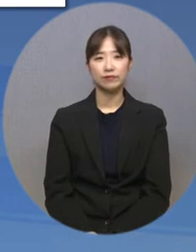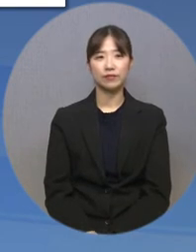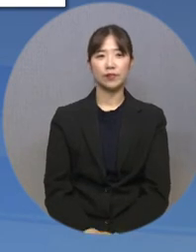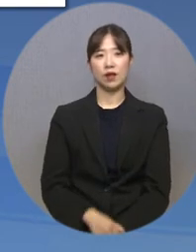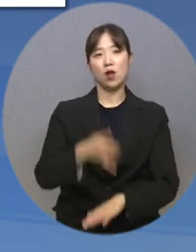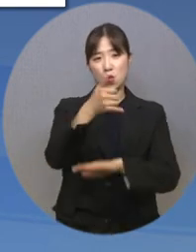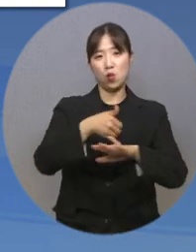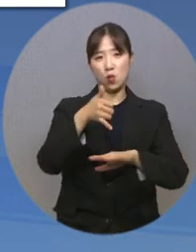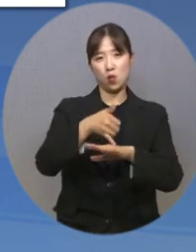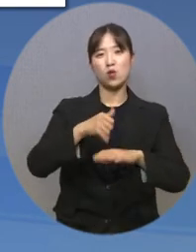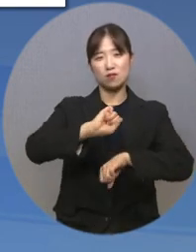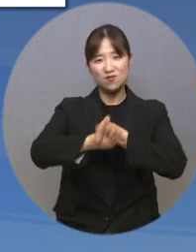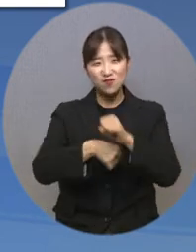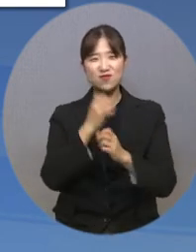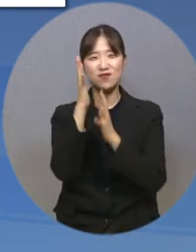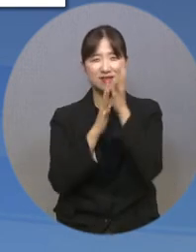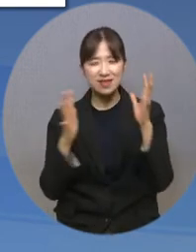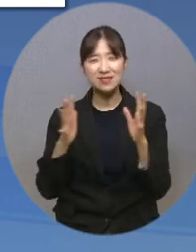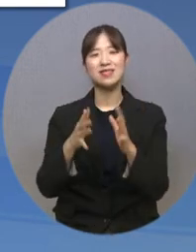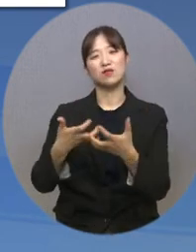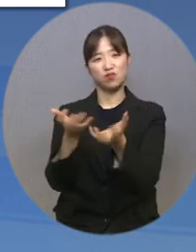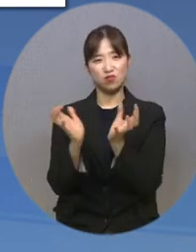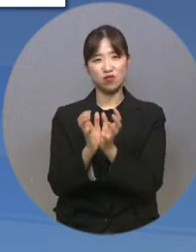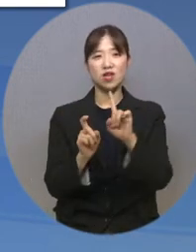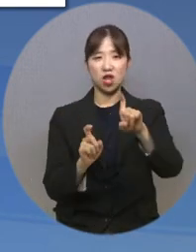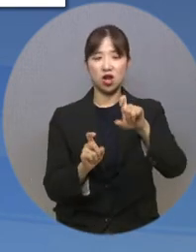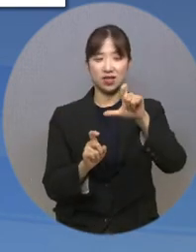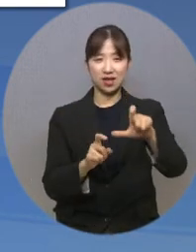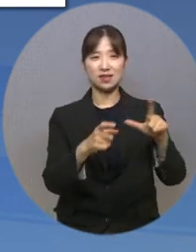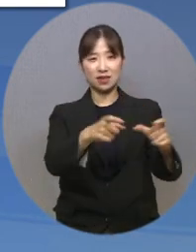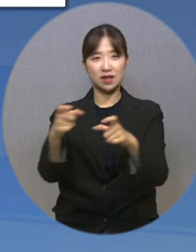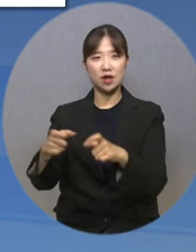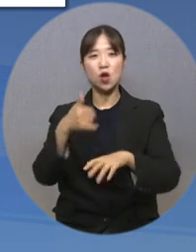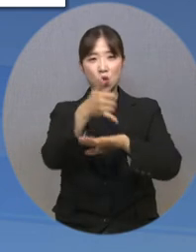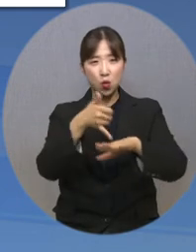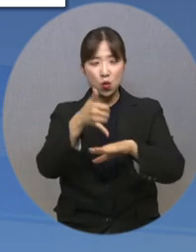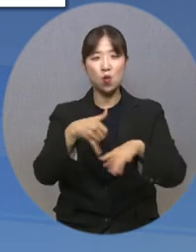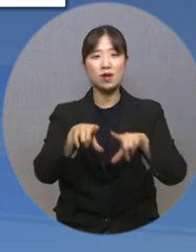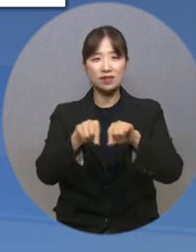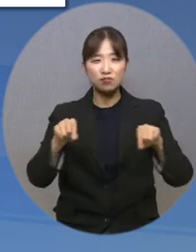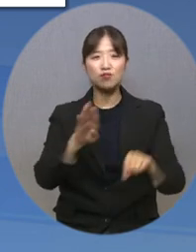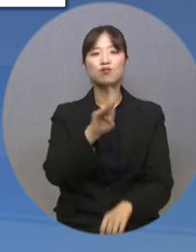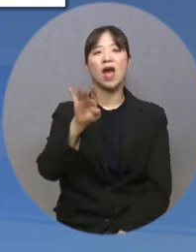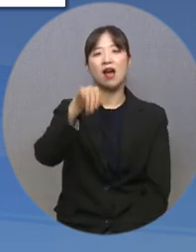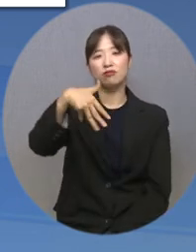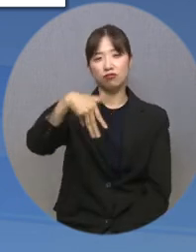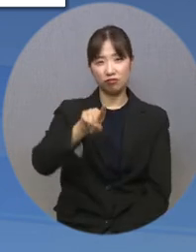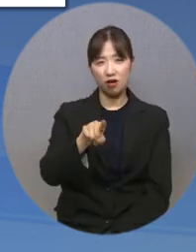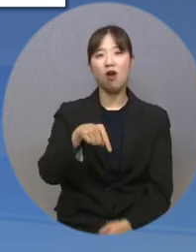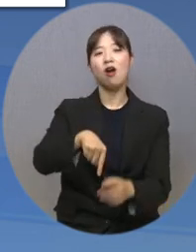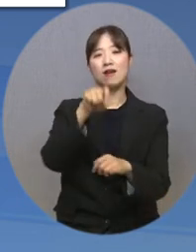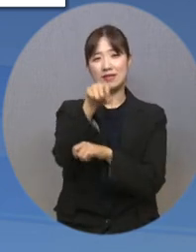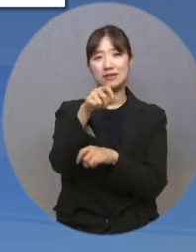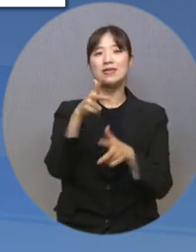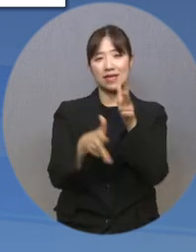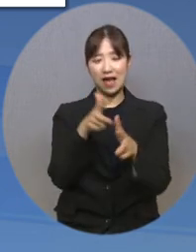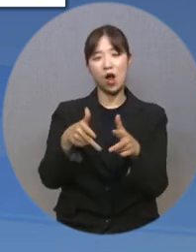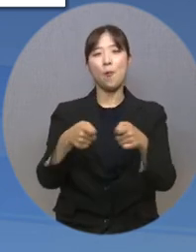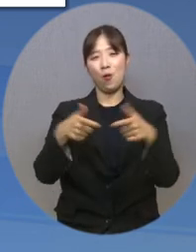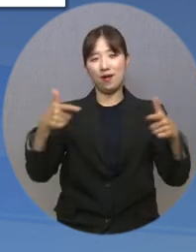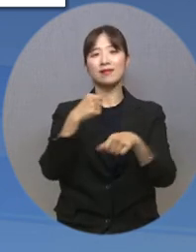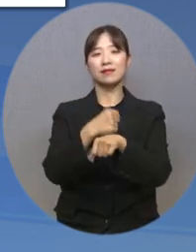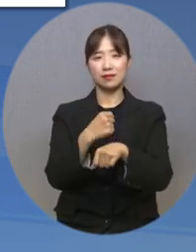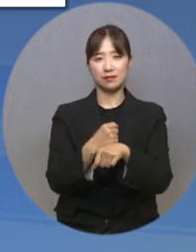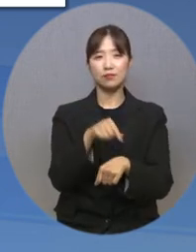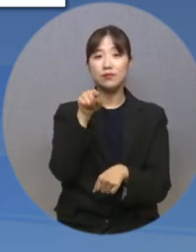농림축산식품부가 현재 15개 시군구에서 시행하는 농식품 바우처 시범사업의 규모 확대에 나섭니다. 이